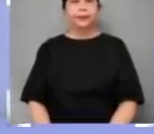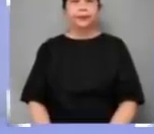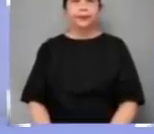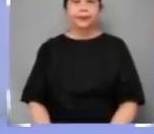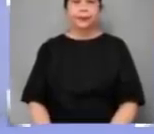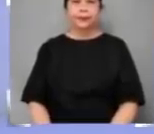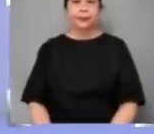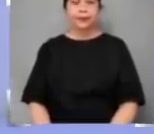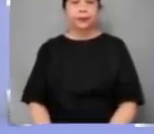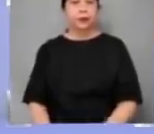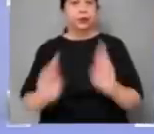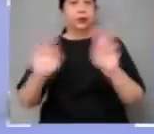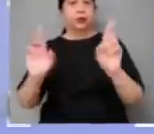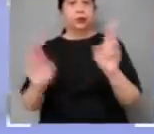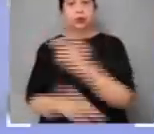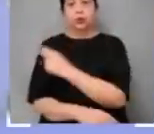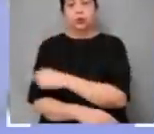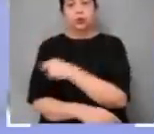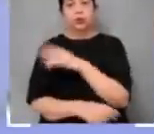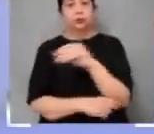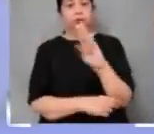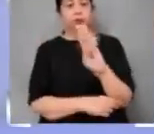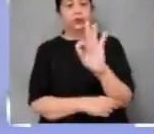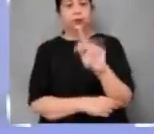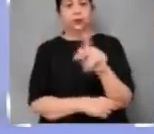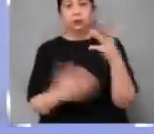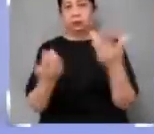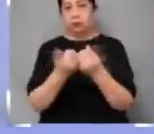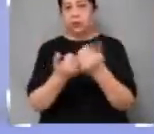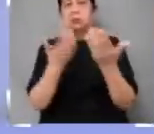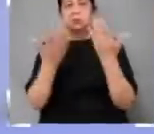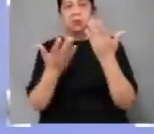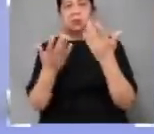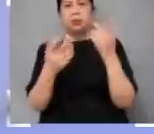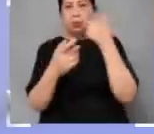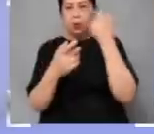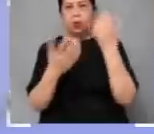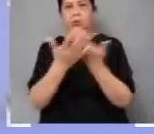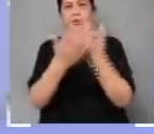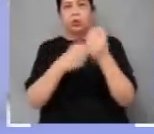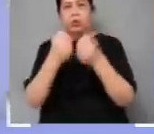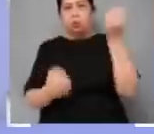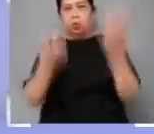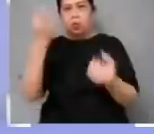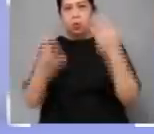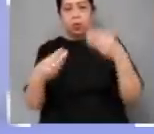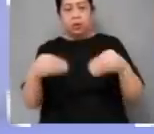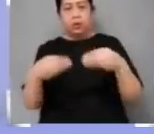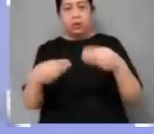Naka-alerto na ang mga ospital at ang Bureau of Fire Protection sa mga disgrasyang posibleng maidulot ng mga paputok. Ang mga tindahan ng paputok sa